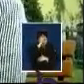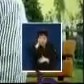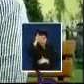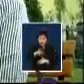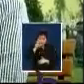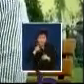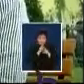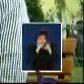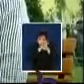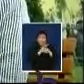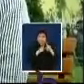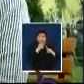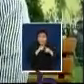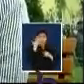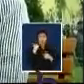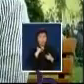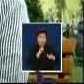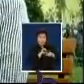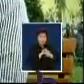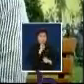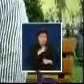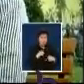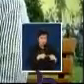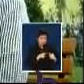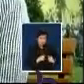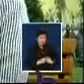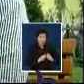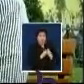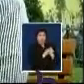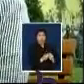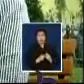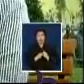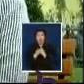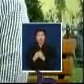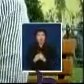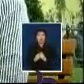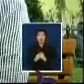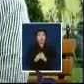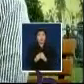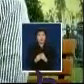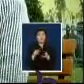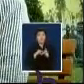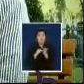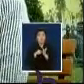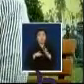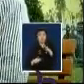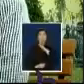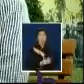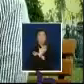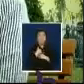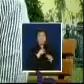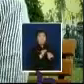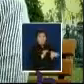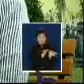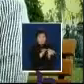เพื่อให้ความมั่นใจขณะเดียวกันก็ถือว่าเรามาให้ใจทั้งสองประเทศอันนี้เป็นสิ่งสำคัญแล้วเราก็จะได้ใช้โอกาสนี้ในการชี้แจง